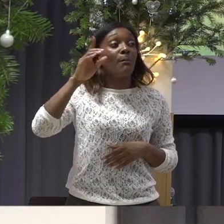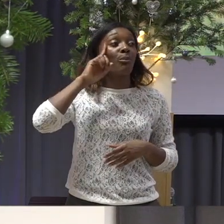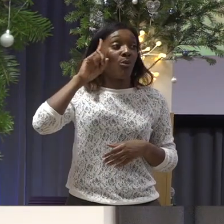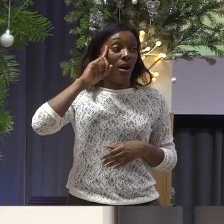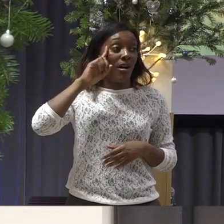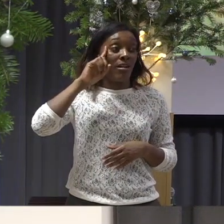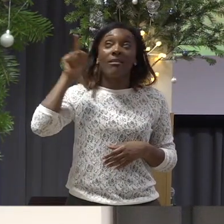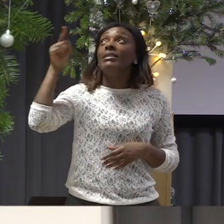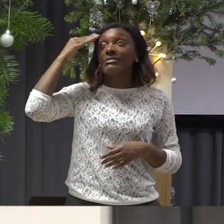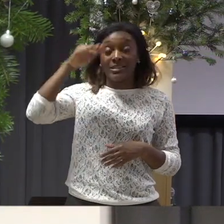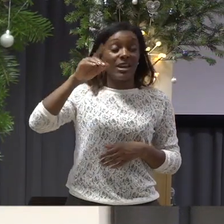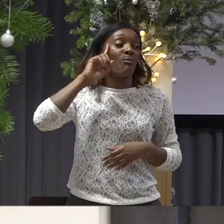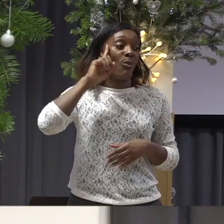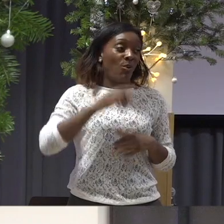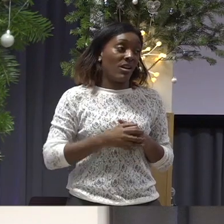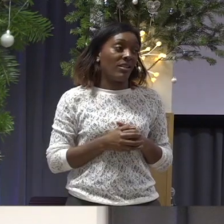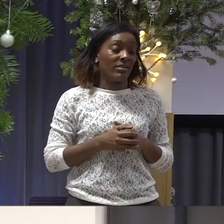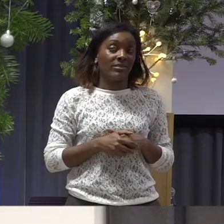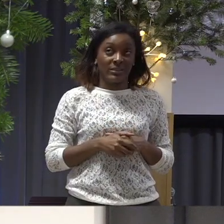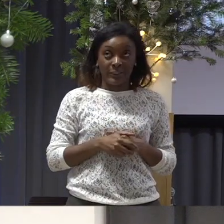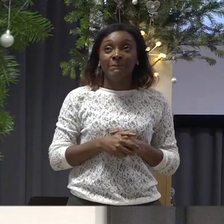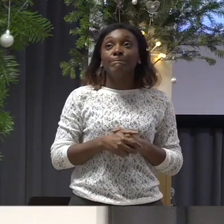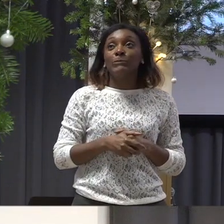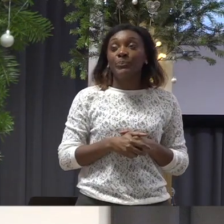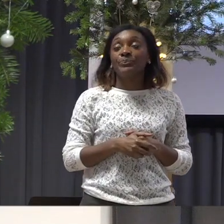le voir. Deuxième chose aussi, c'est que quand...